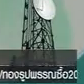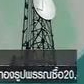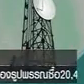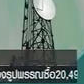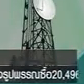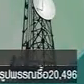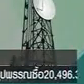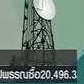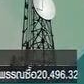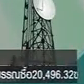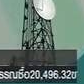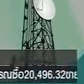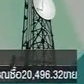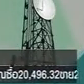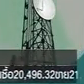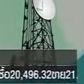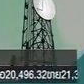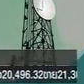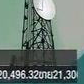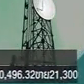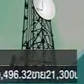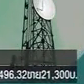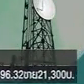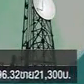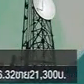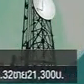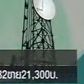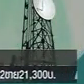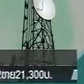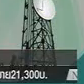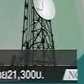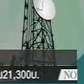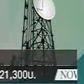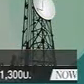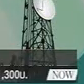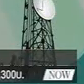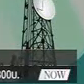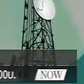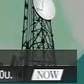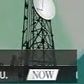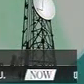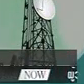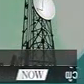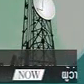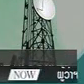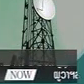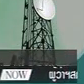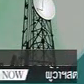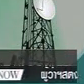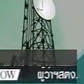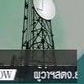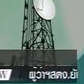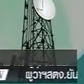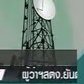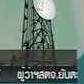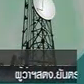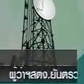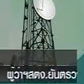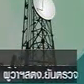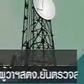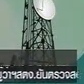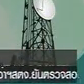เศสคล้ายๆกันฮะตอนที่เปลี่ยนผ่านไปเขาใช้เวลา6ปีกว่าจะครอบคลุมได้ 94% ของเรา